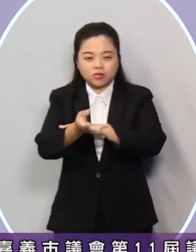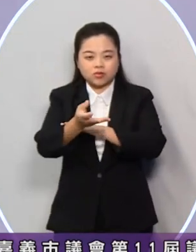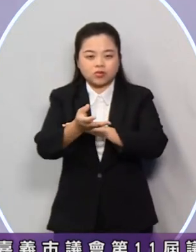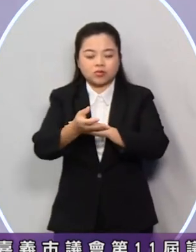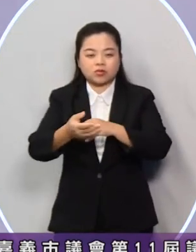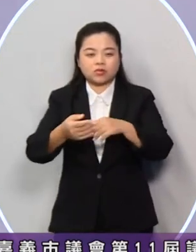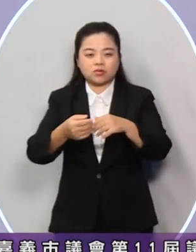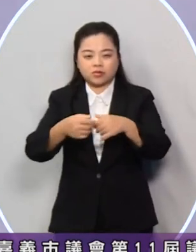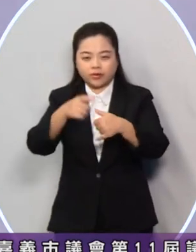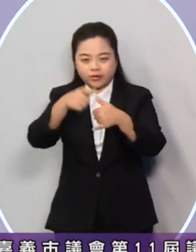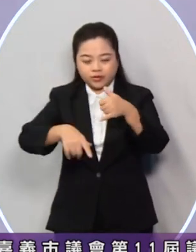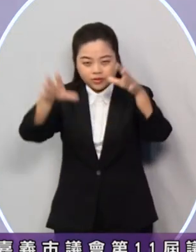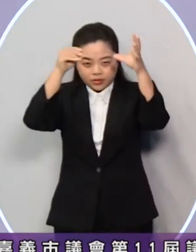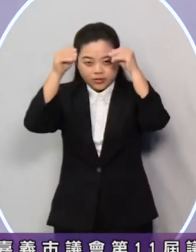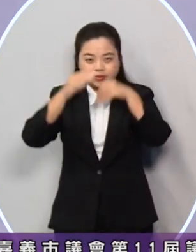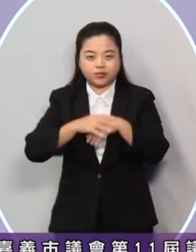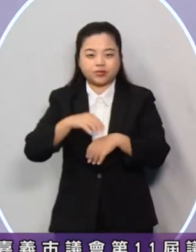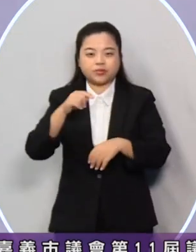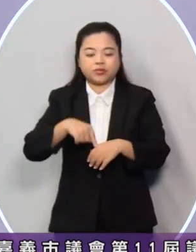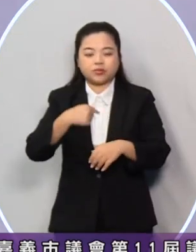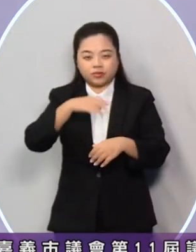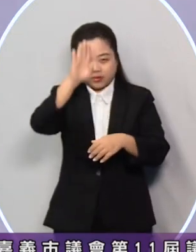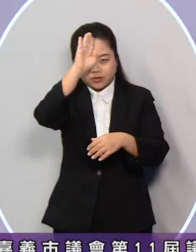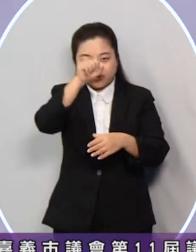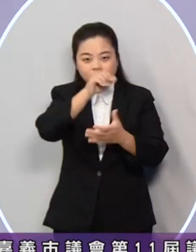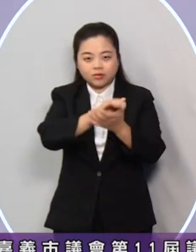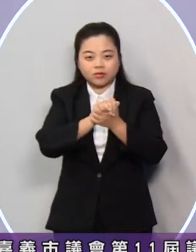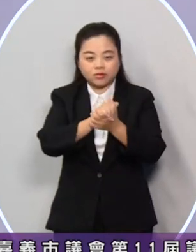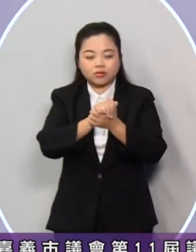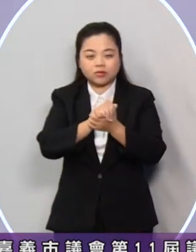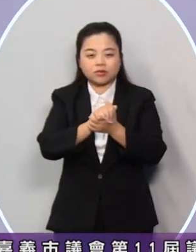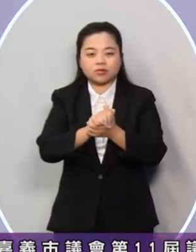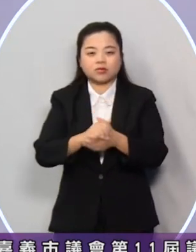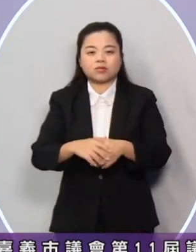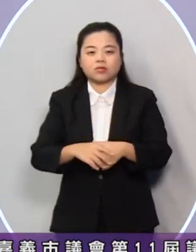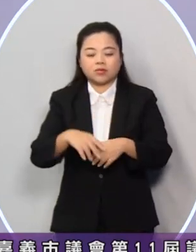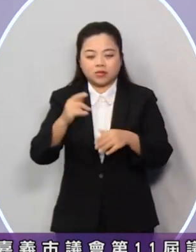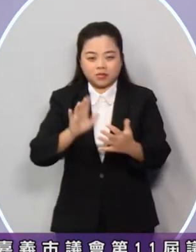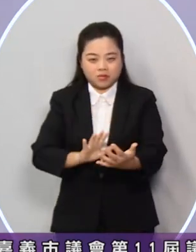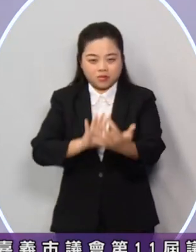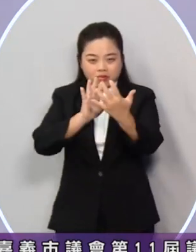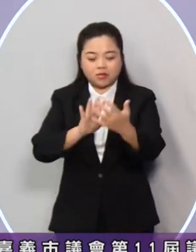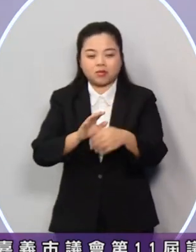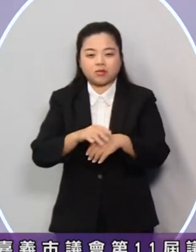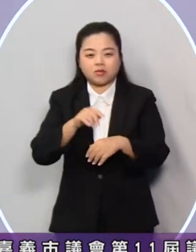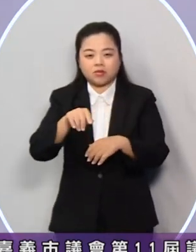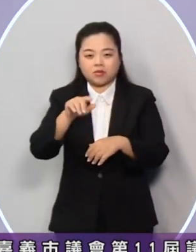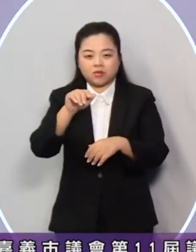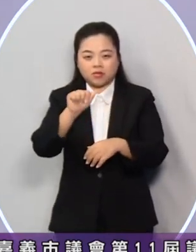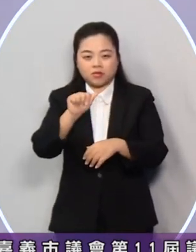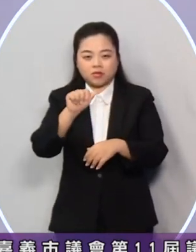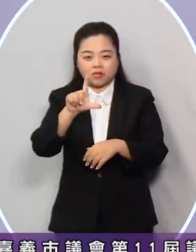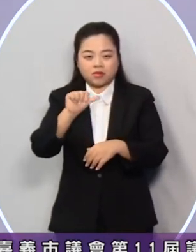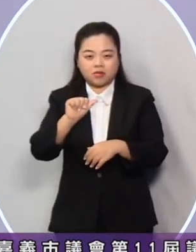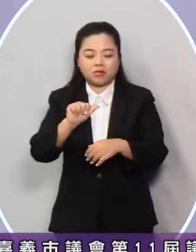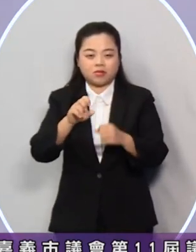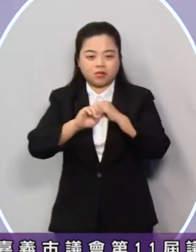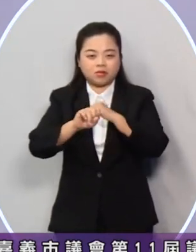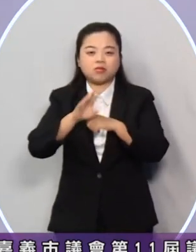年的个资，这就有请我的好朋友嘉义小商人 Kevin 出来面对。这个 LA 广告是他挂